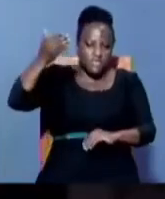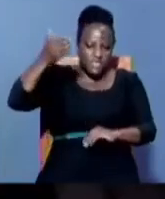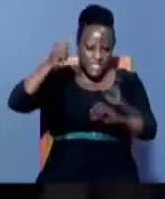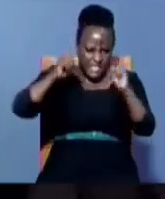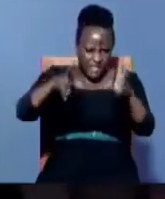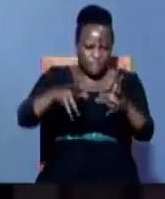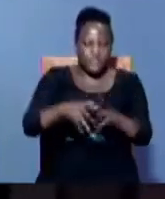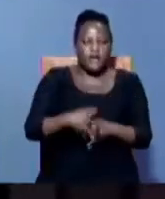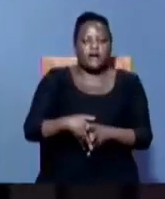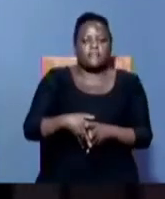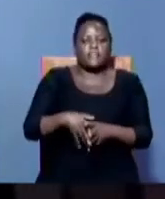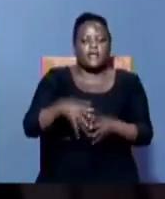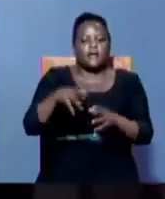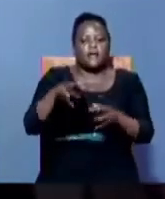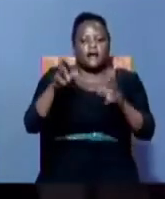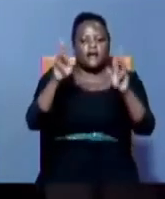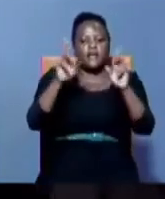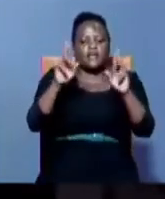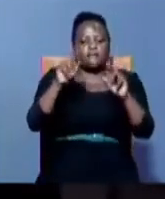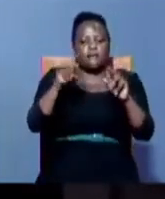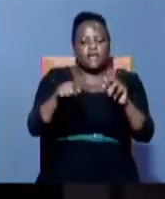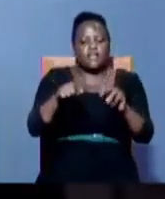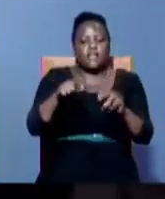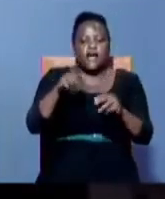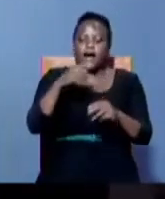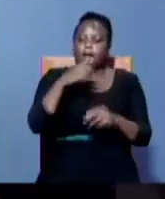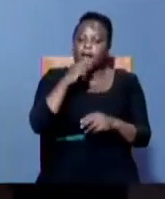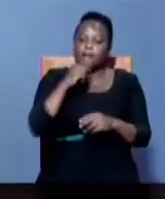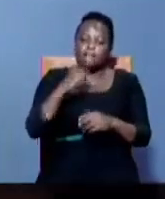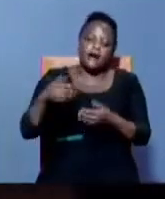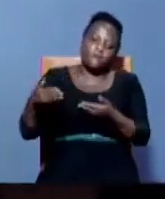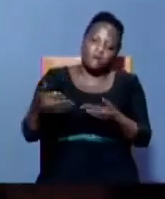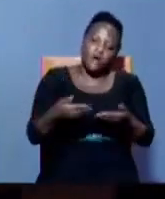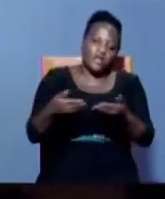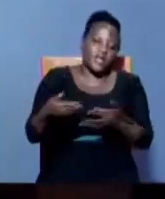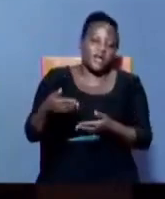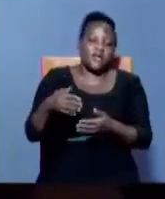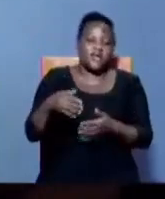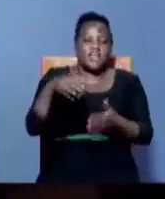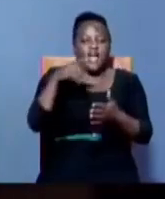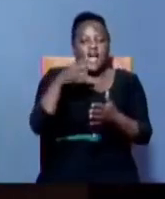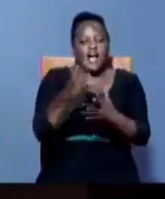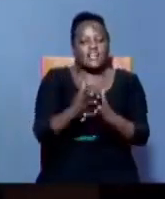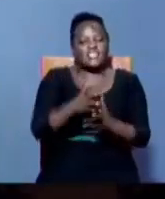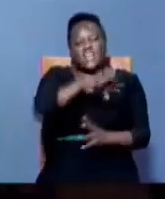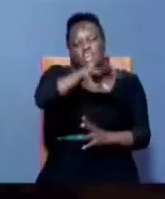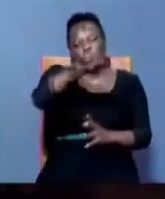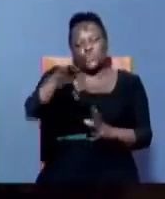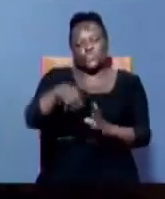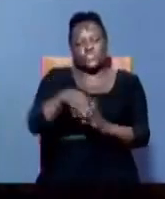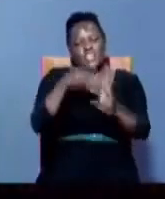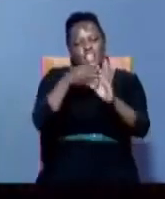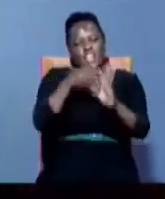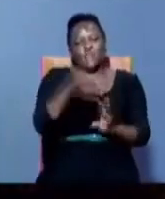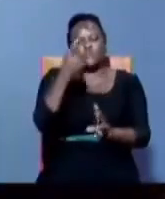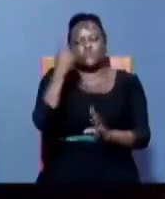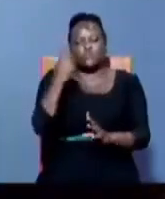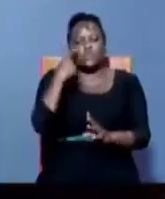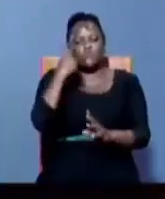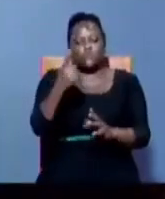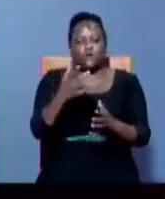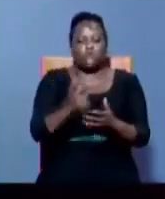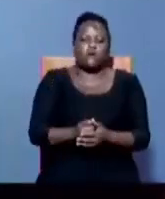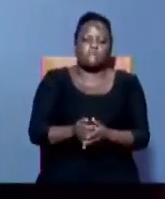ni hivi, rehema ina baba na rehema ina mwana, na ni katika yote hayo kusudi nao ni moja, kuona ya kwamba